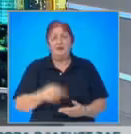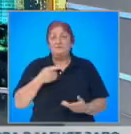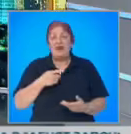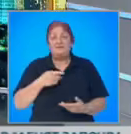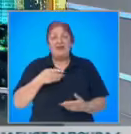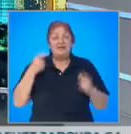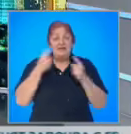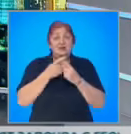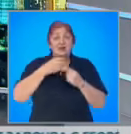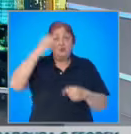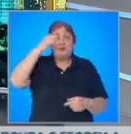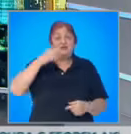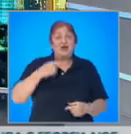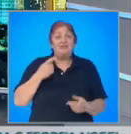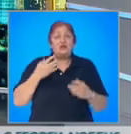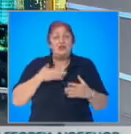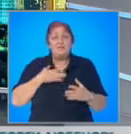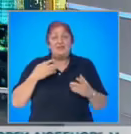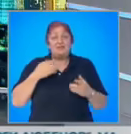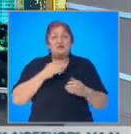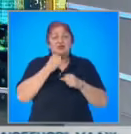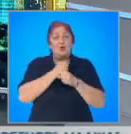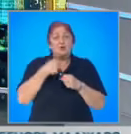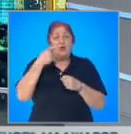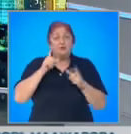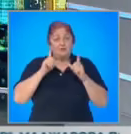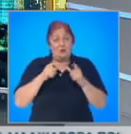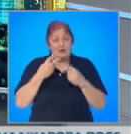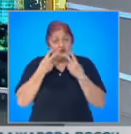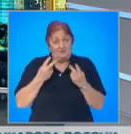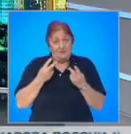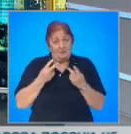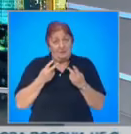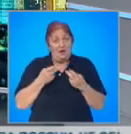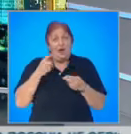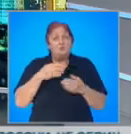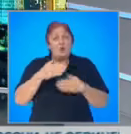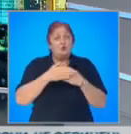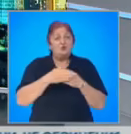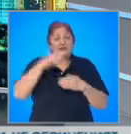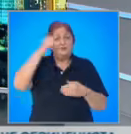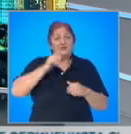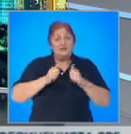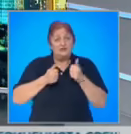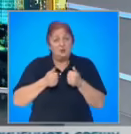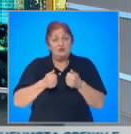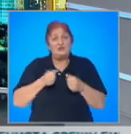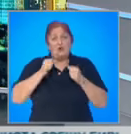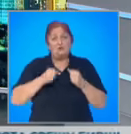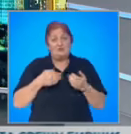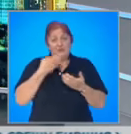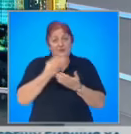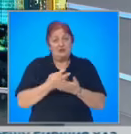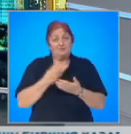Какви срещи и с кои държавни глави ще имат нашите колеги утре в Токио, тепърва предстои да разберем. По отношение обаче на българските